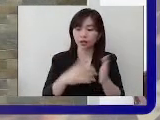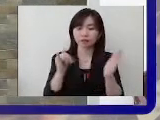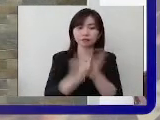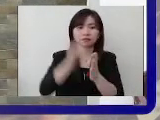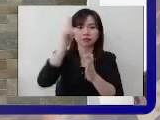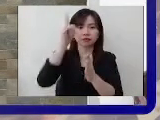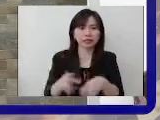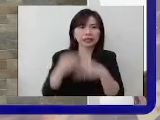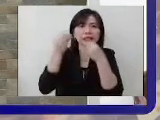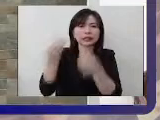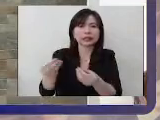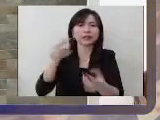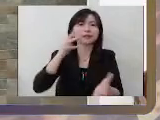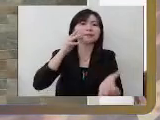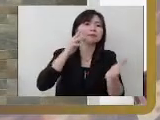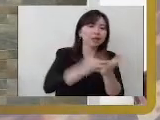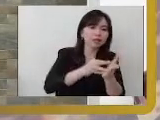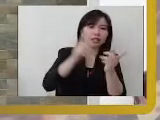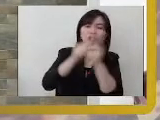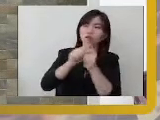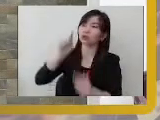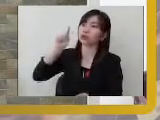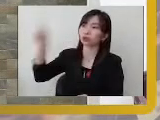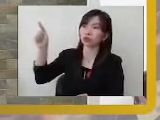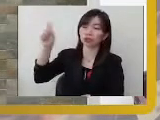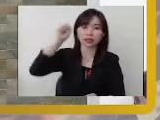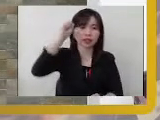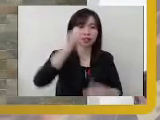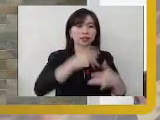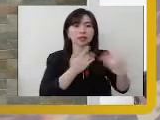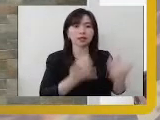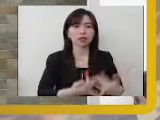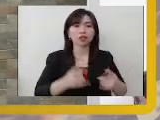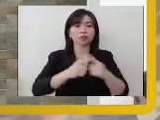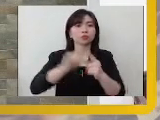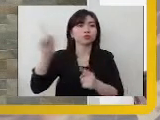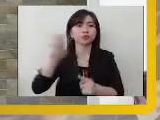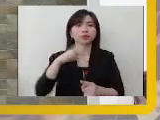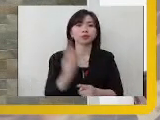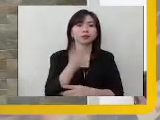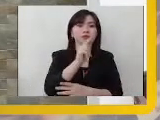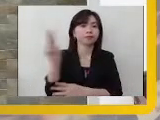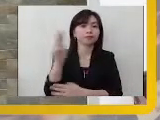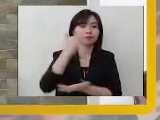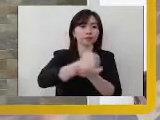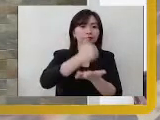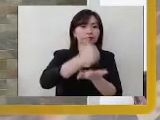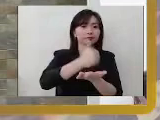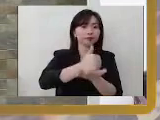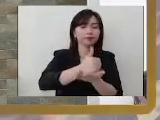nag-laid ng kanyang message sa kanyang puso para sa pangailangan natin sa umagang ito. All right.